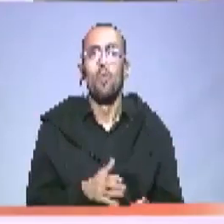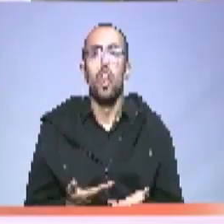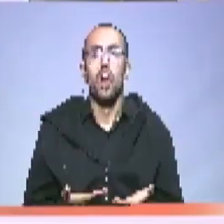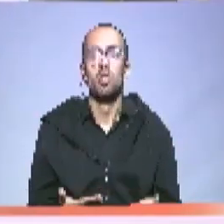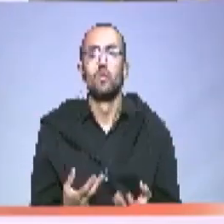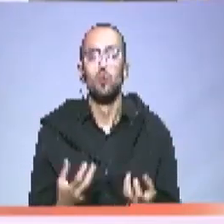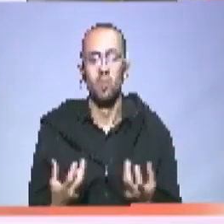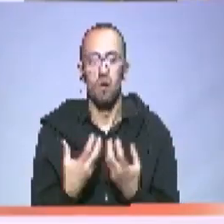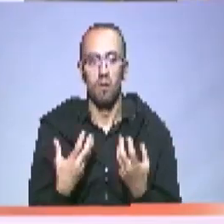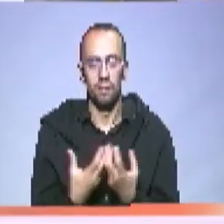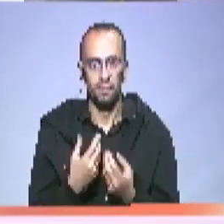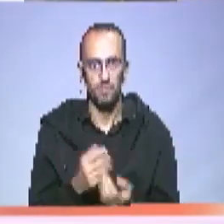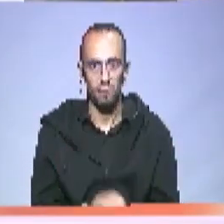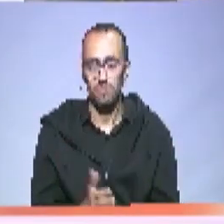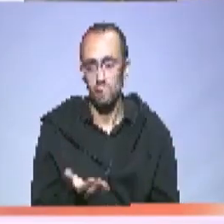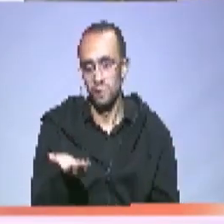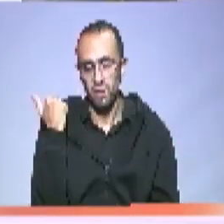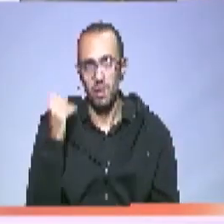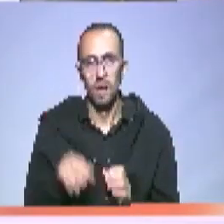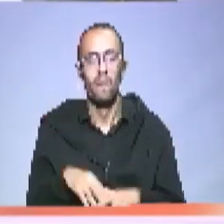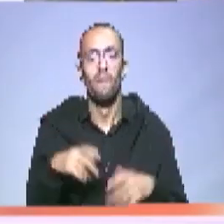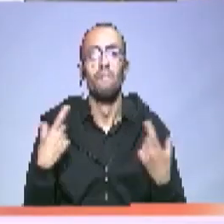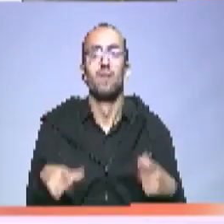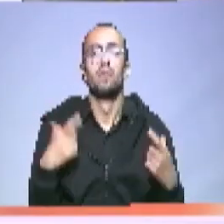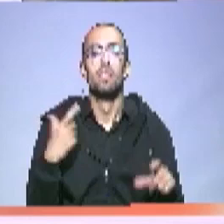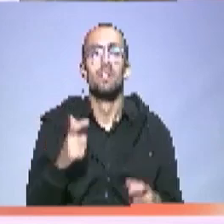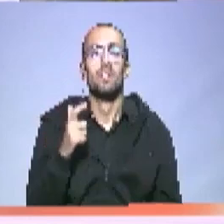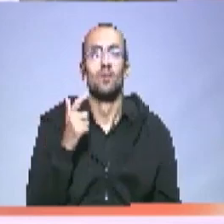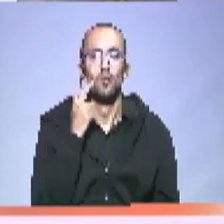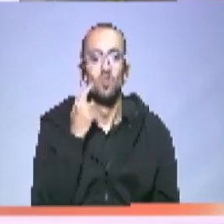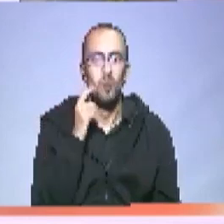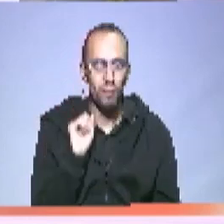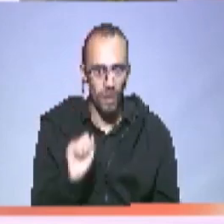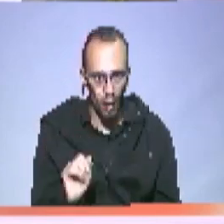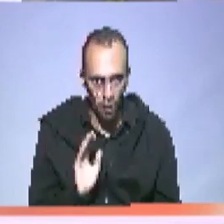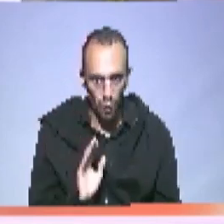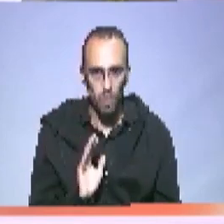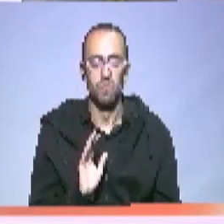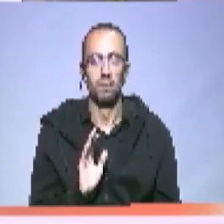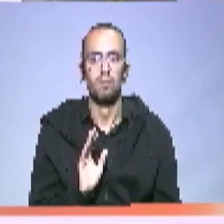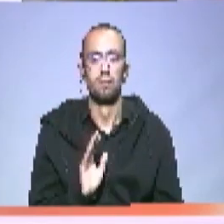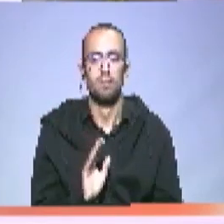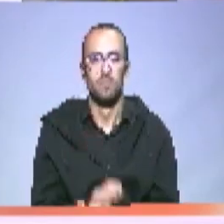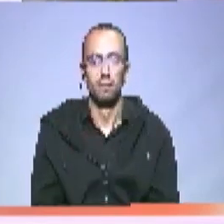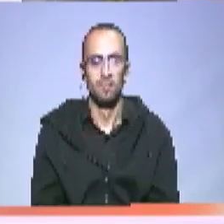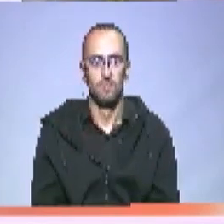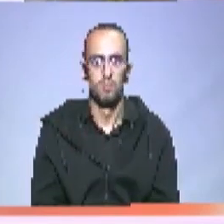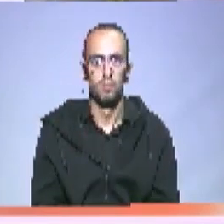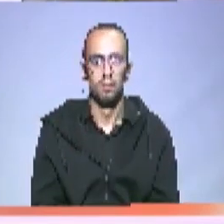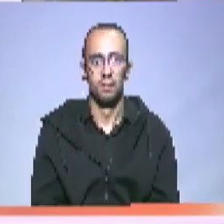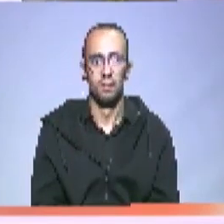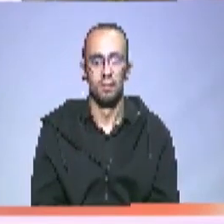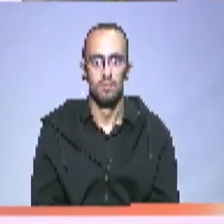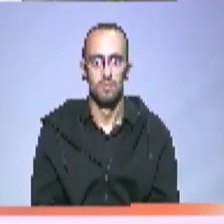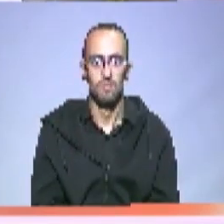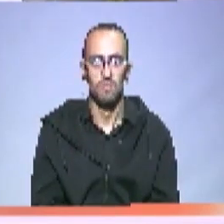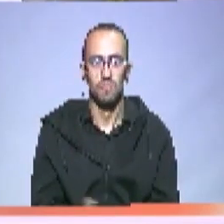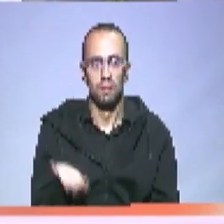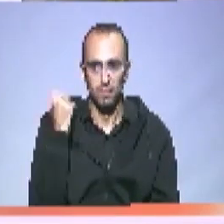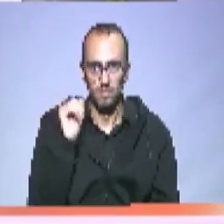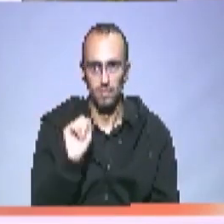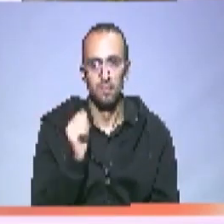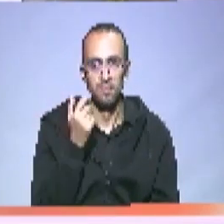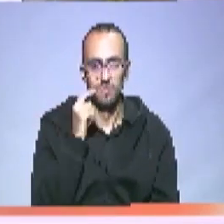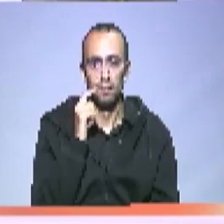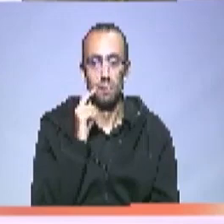بالخضار. المرة اللي فاتت كان شيف عمل الفطيرة بالحلو، كان شيف اشتغلتها كحلو. المره دي احنا المره اللي فاتت،